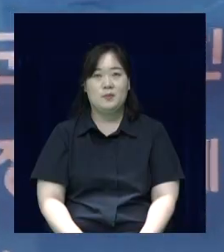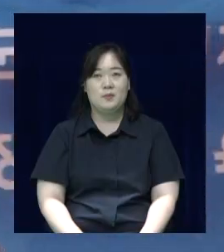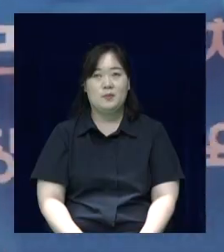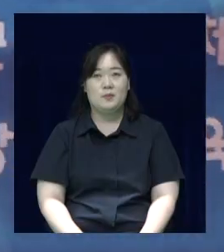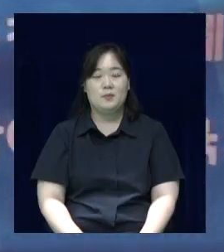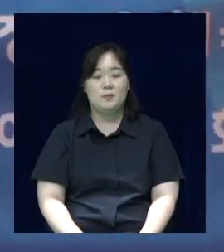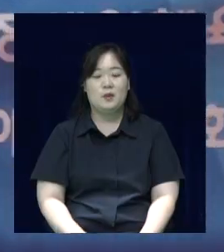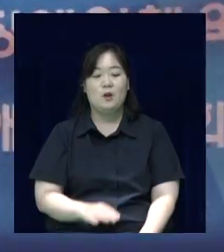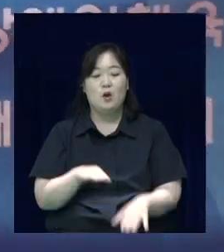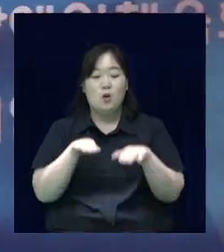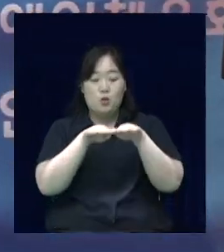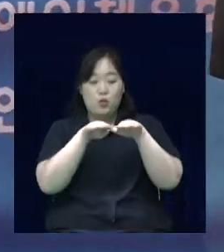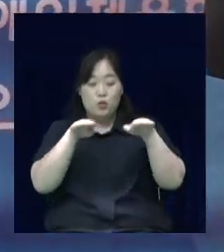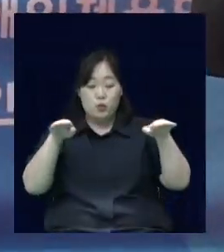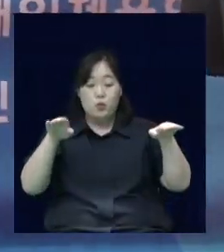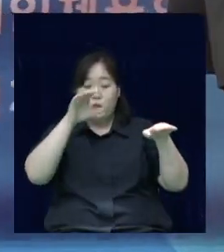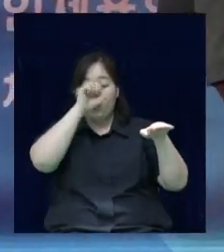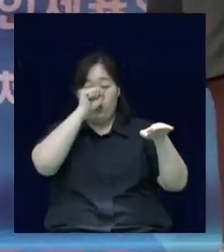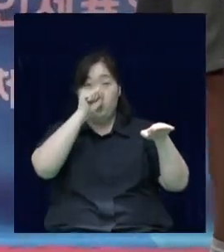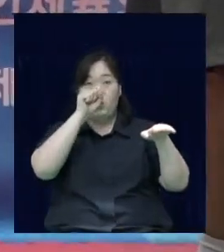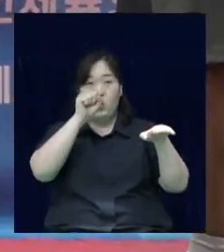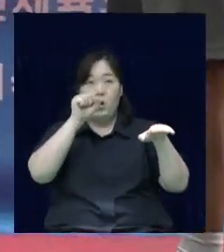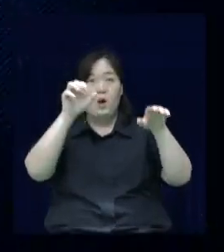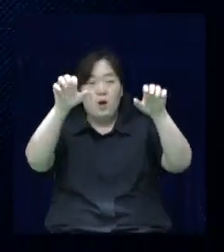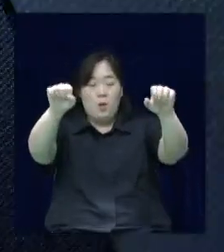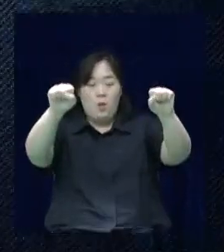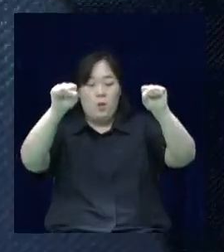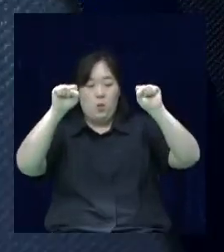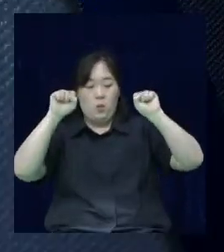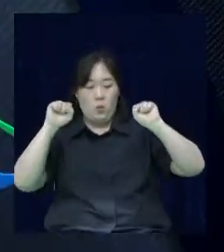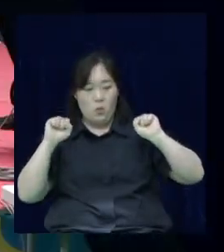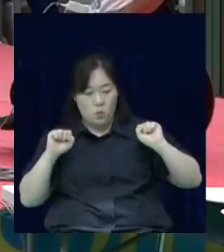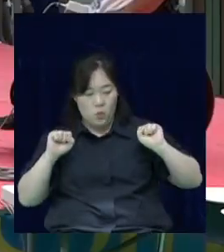올라오면서 발 수평도 좀 예, 딱 수평도 유지가 되고 있는 예. 상황이고요.